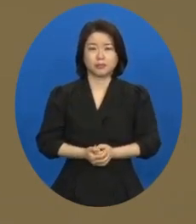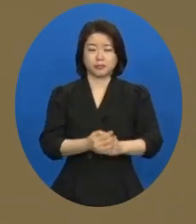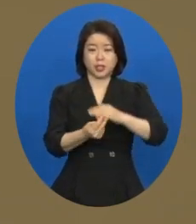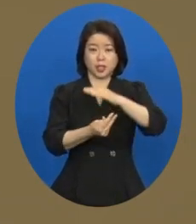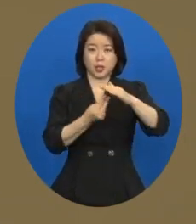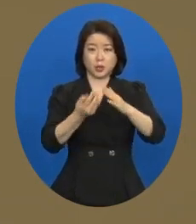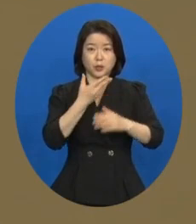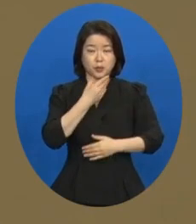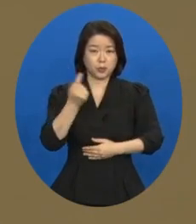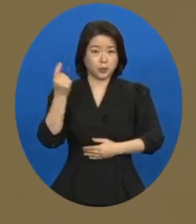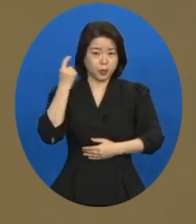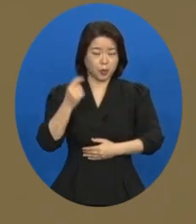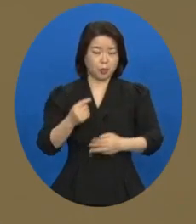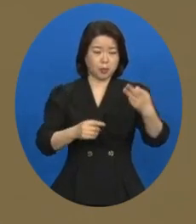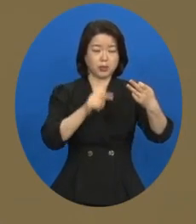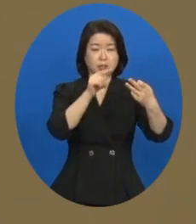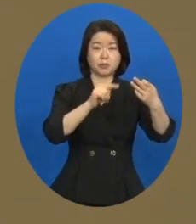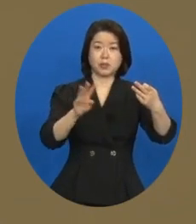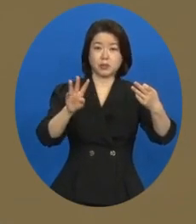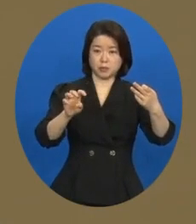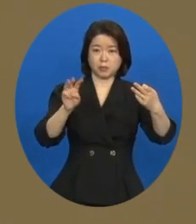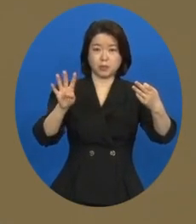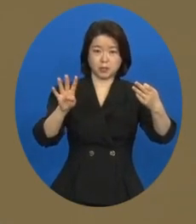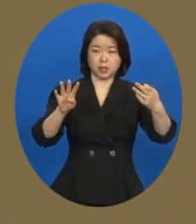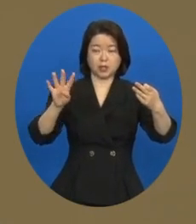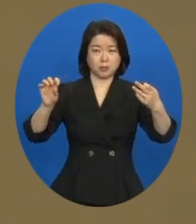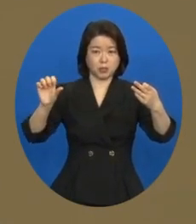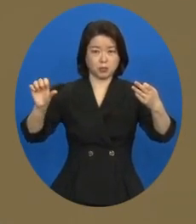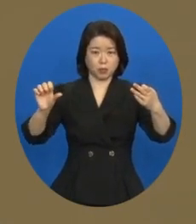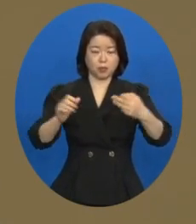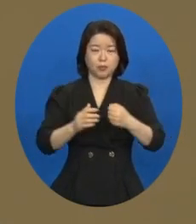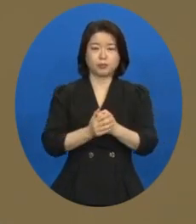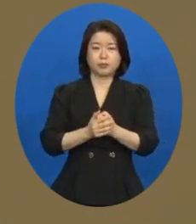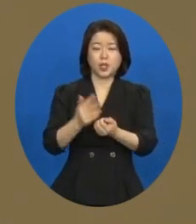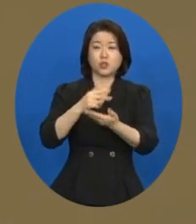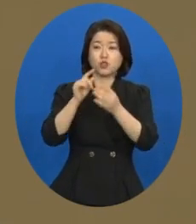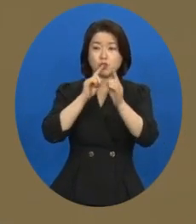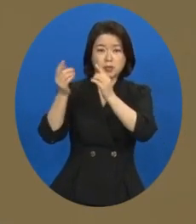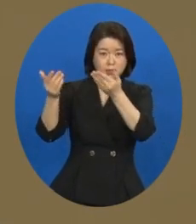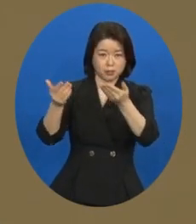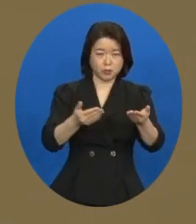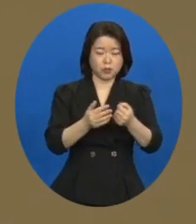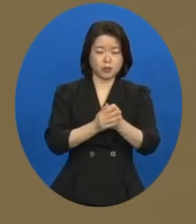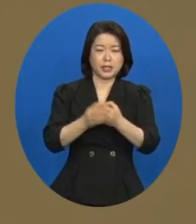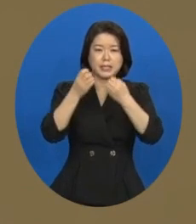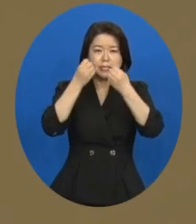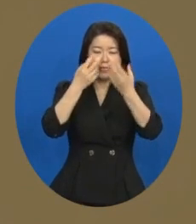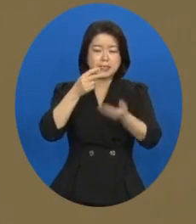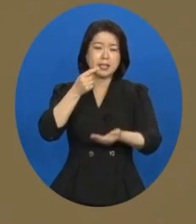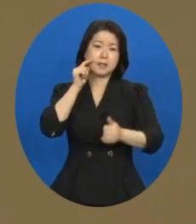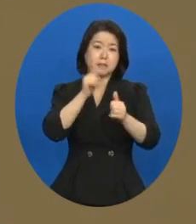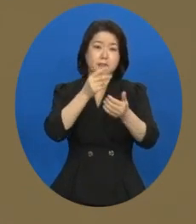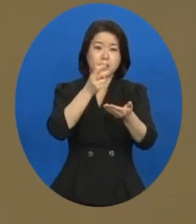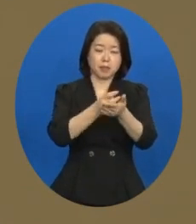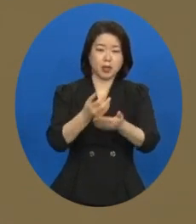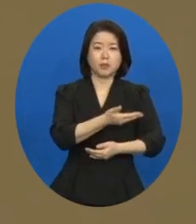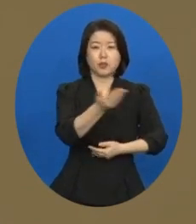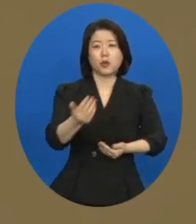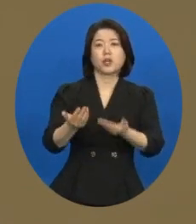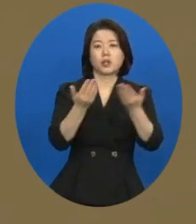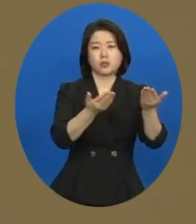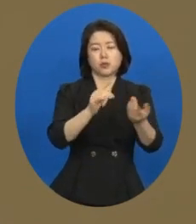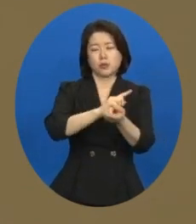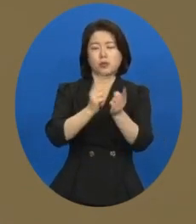요한복음 13장 34절 35절에서 주님은 말씀하셨습니다. 새 계명을 너에게 주노니